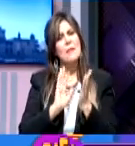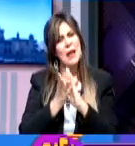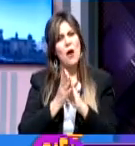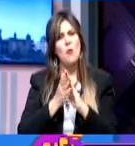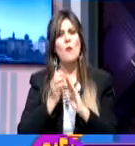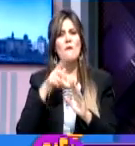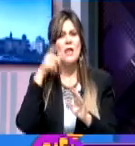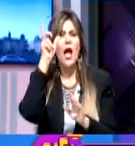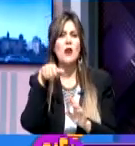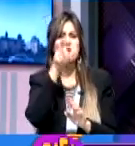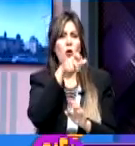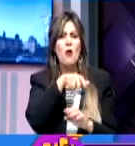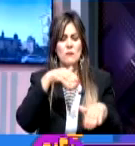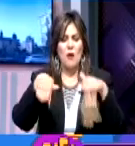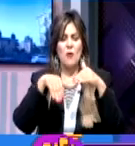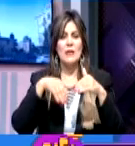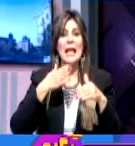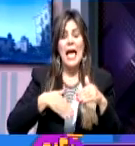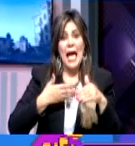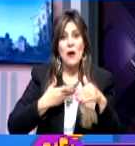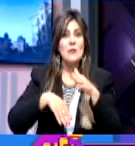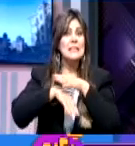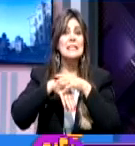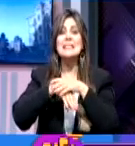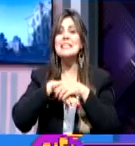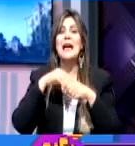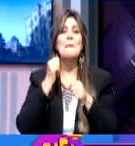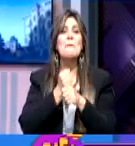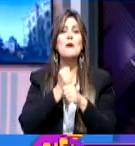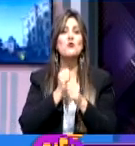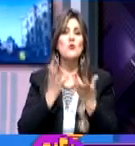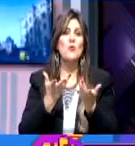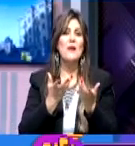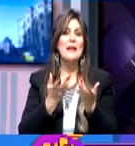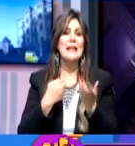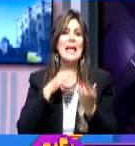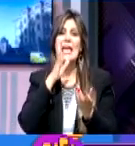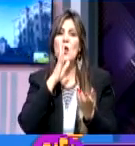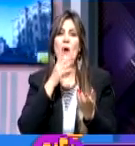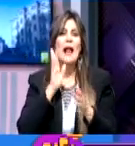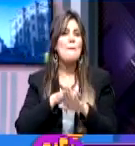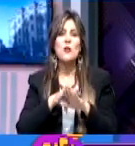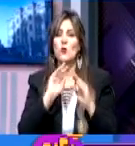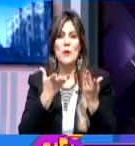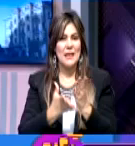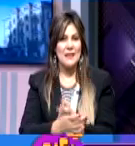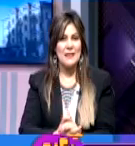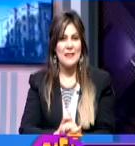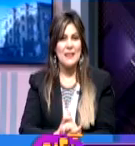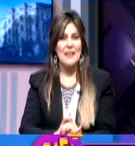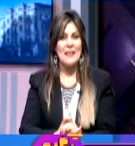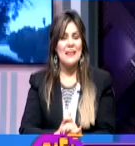الاوراق المطلوبه؟ لا هو حضرتك منظومه ذوي الاعاقه بالنسبه للمشروع المشاريع اللي هي فتح سوق